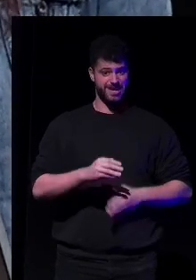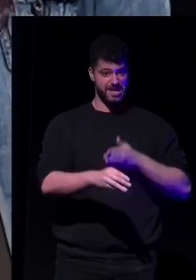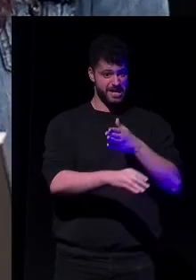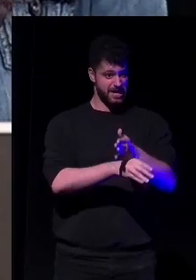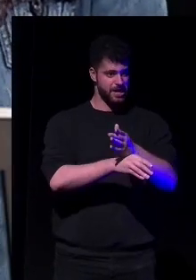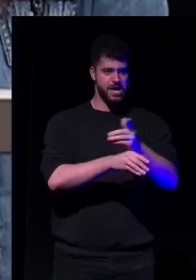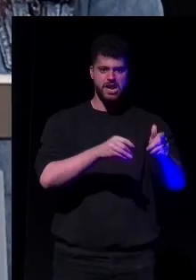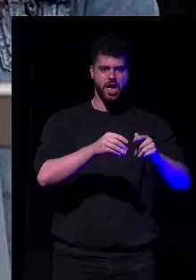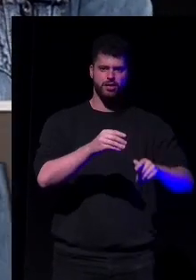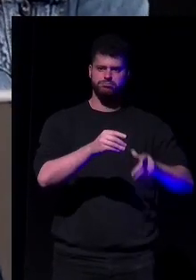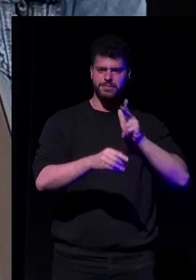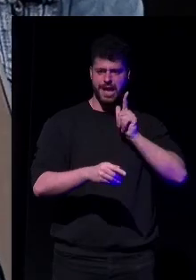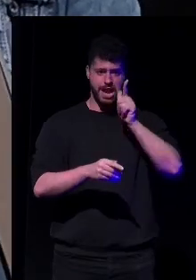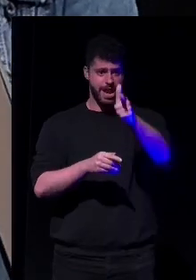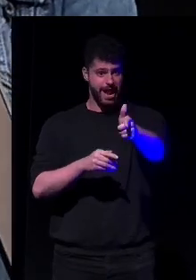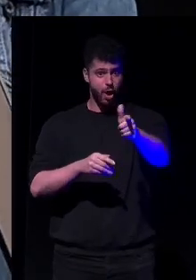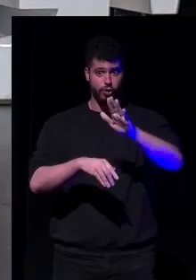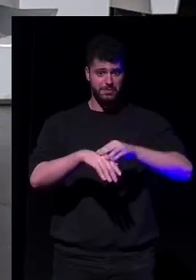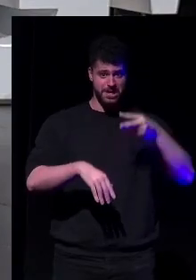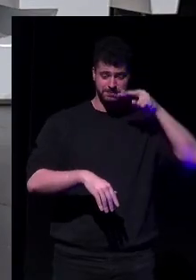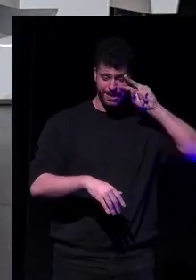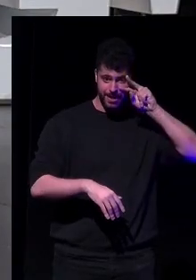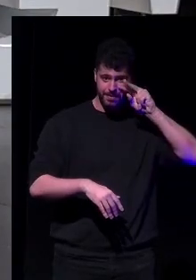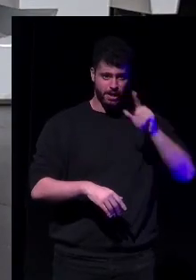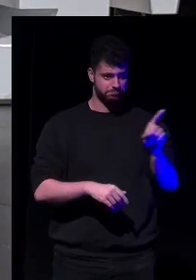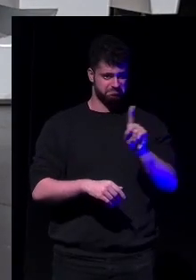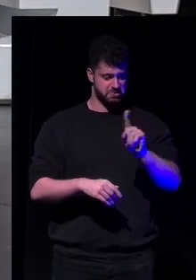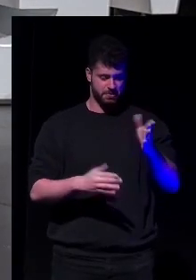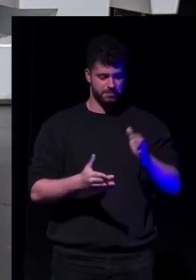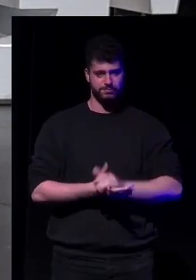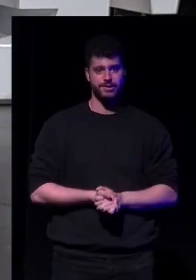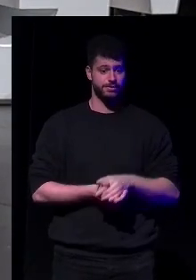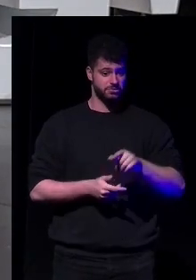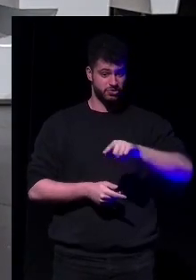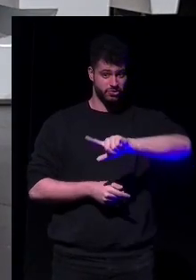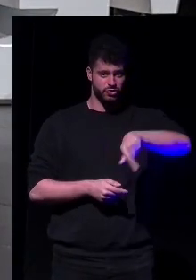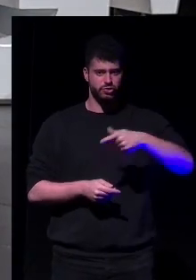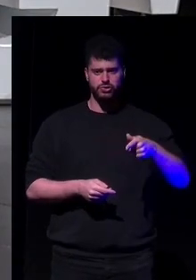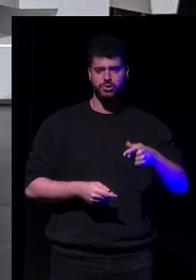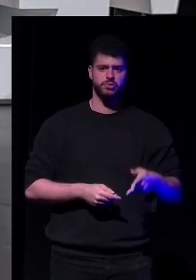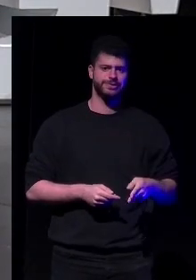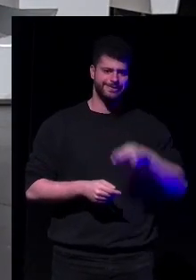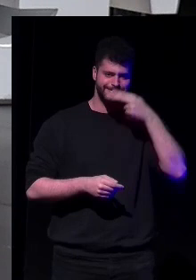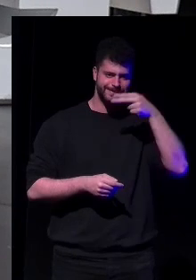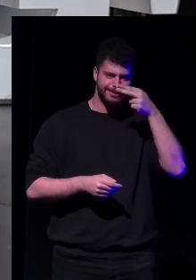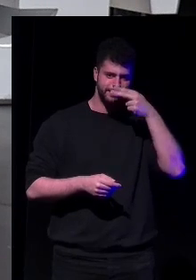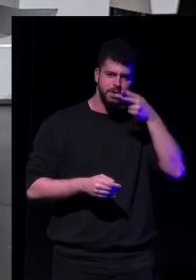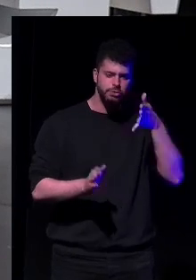l'altre cap de món per viure experiències inoblidables. I això és una mica el que intentem en el Descobrir mensualment,